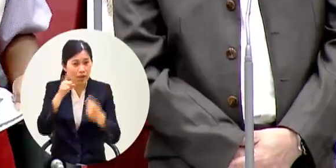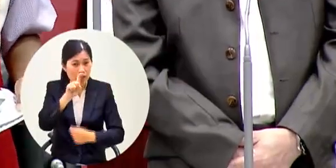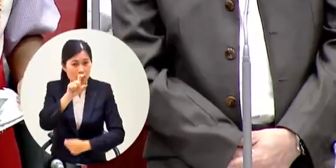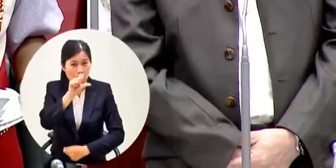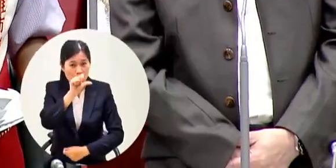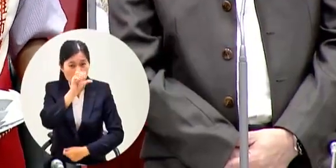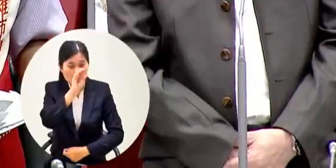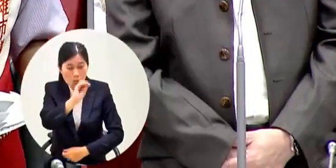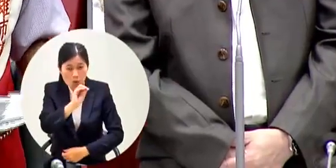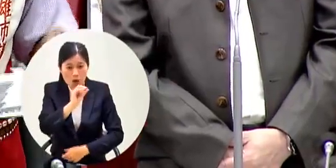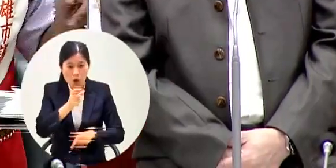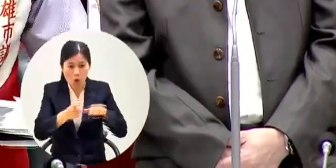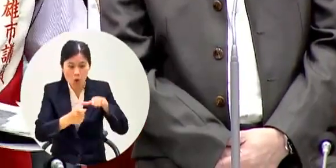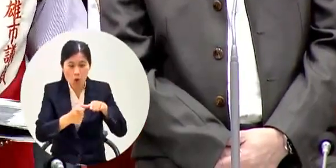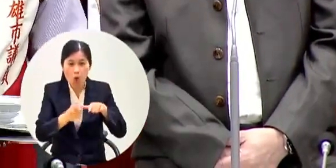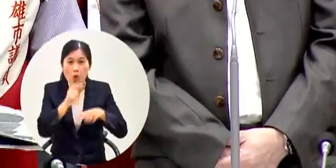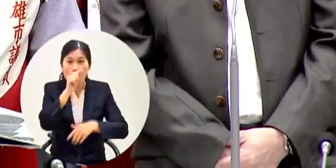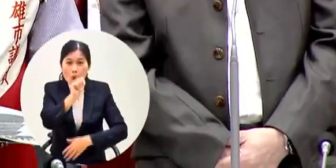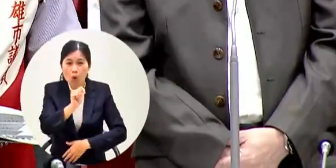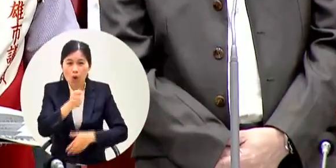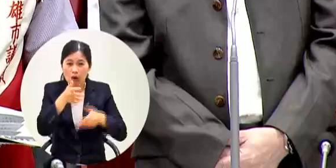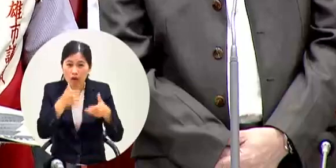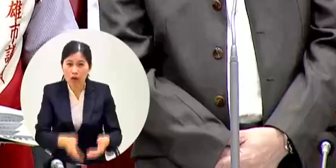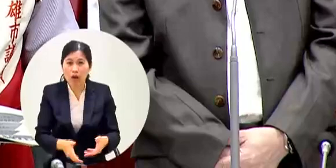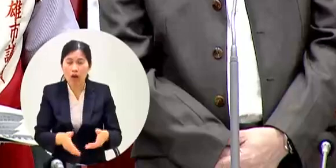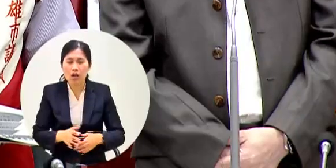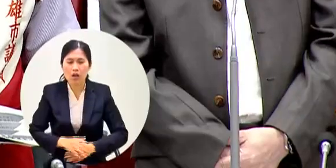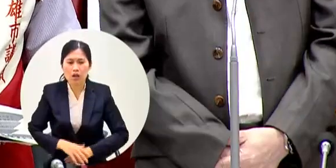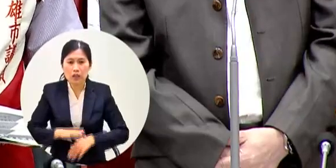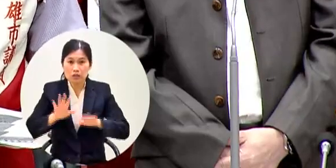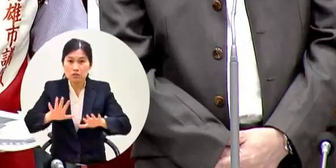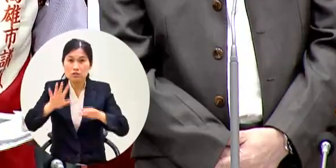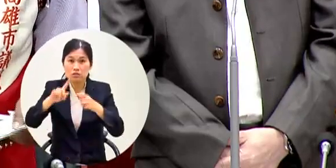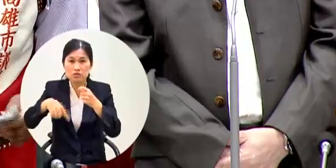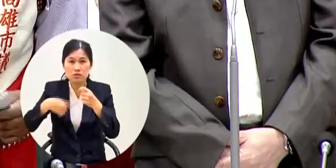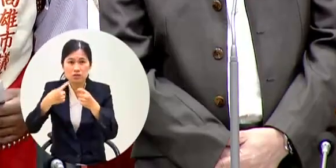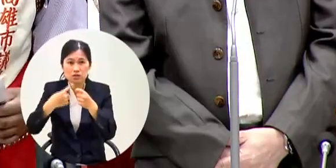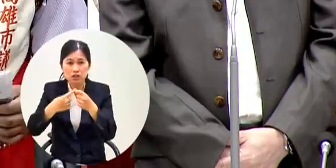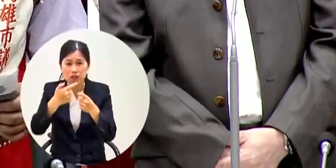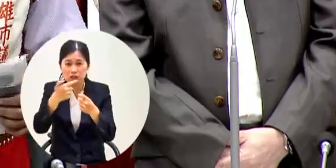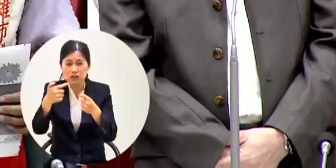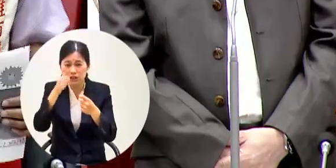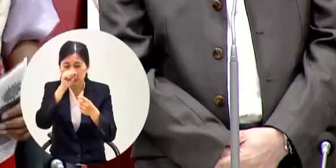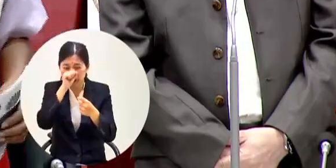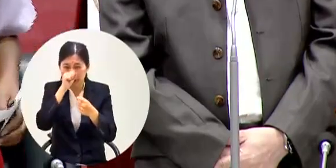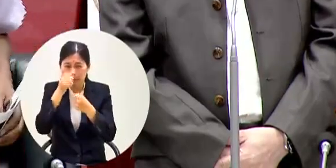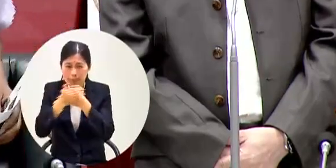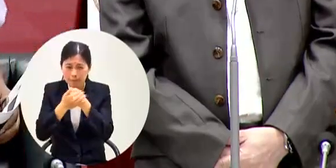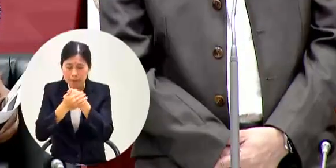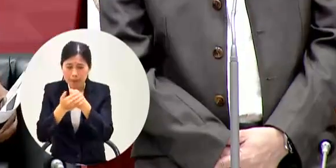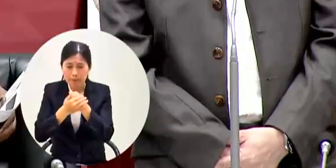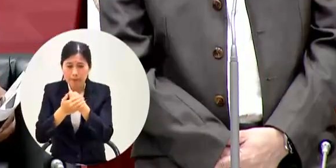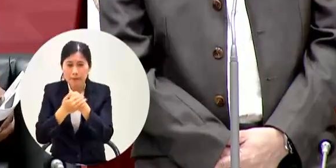又可以采收新的产品，能量它的数量是